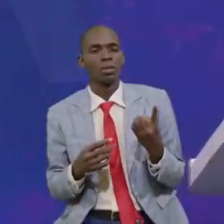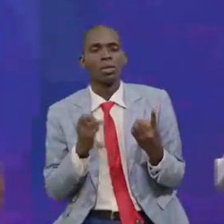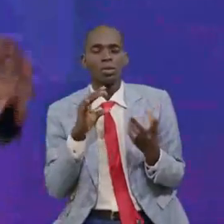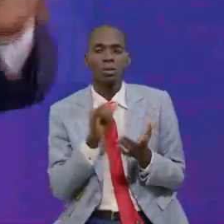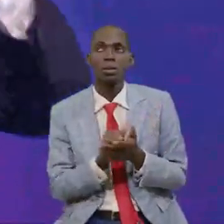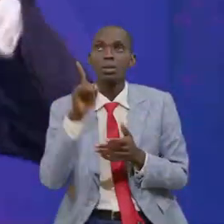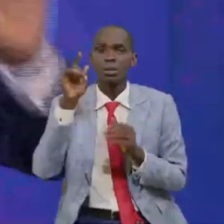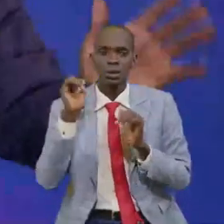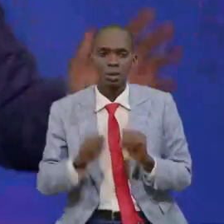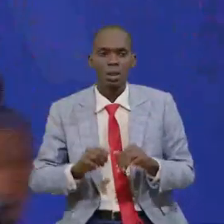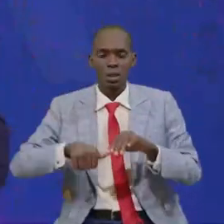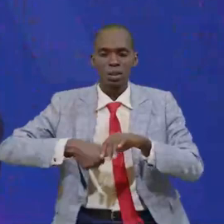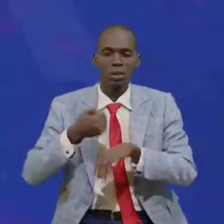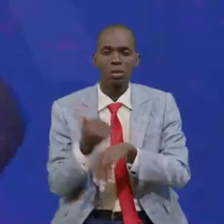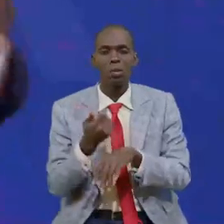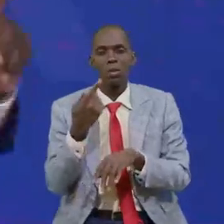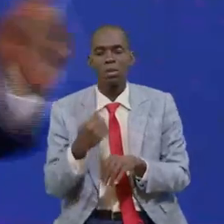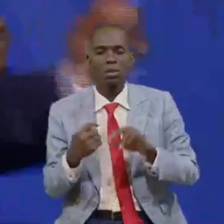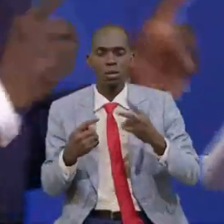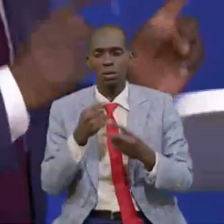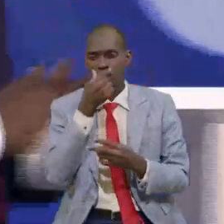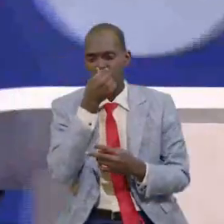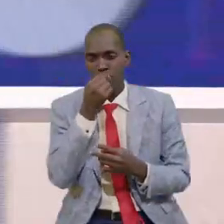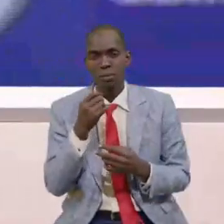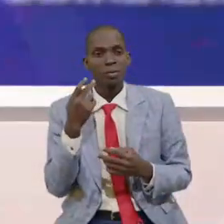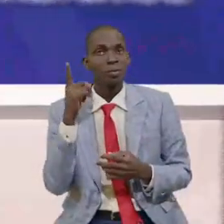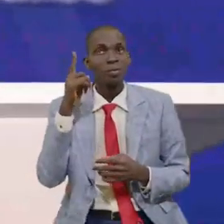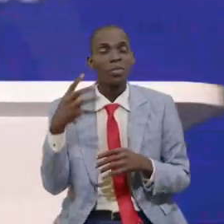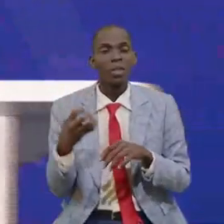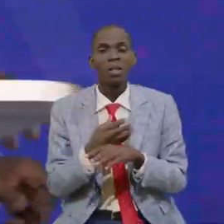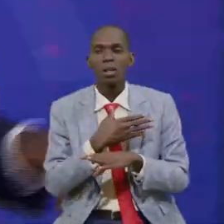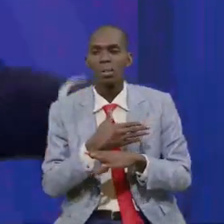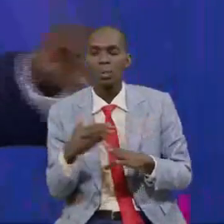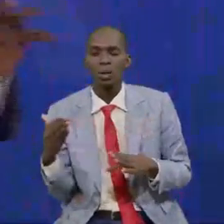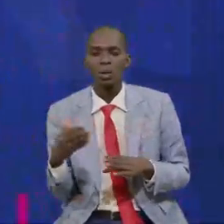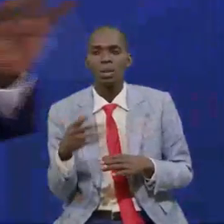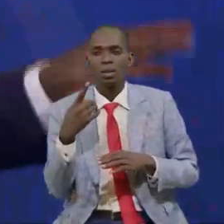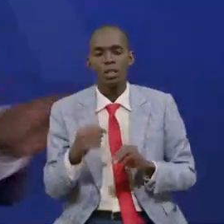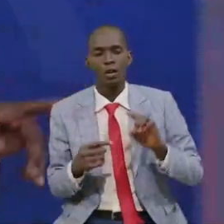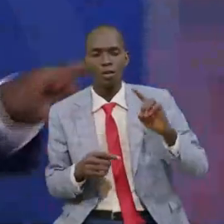La première chose pour établir la seconde. Il abolit la